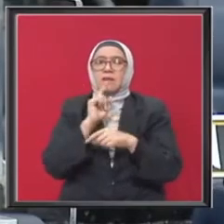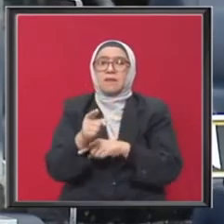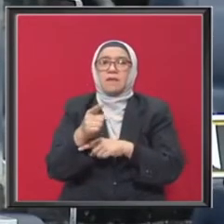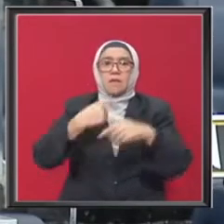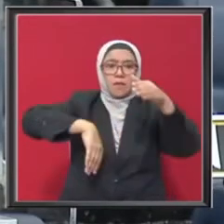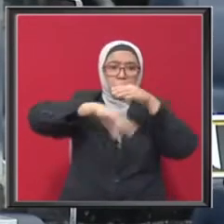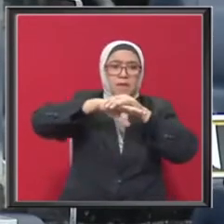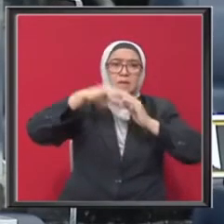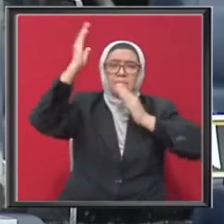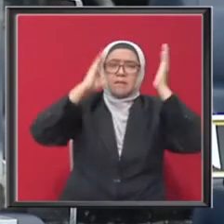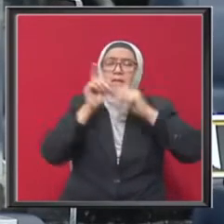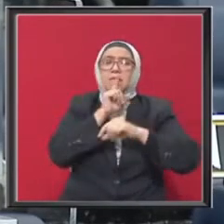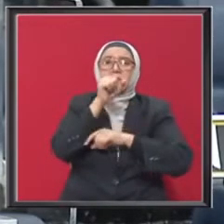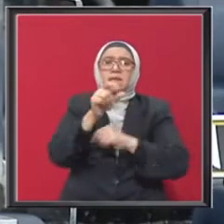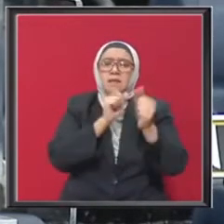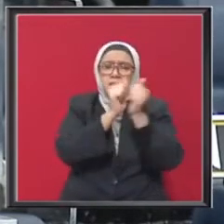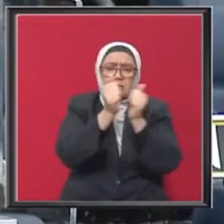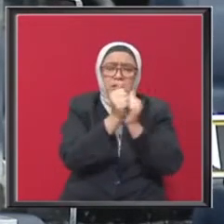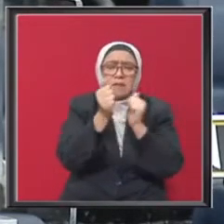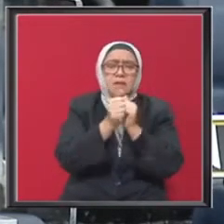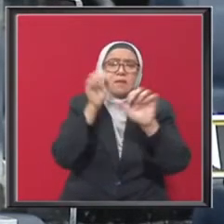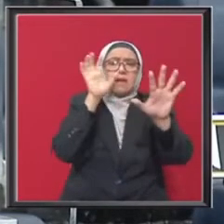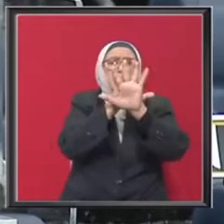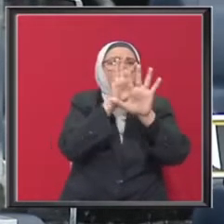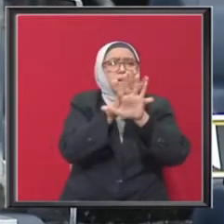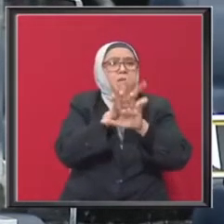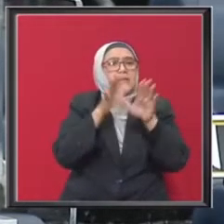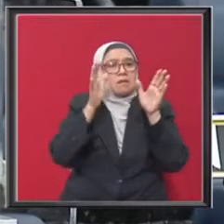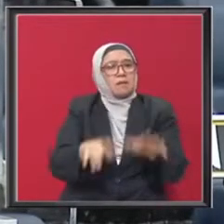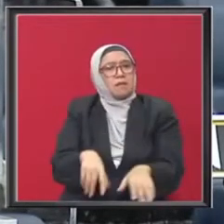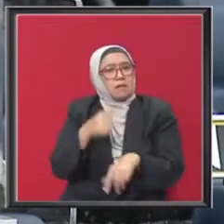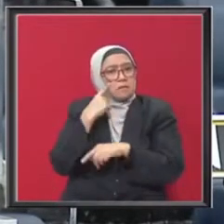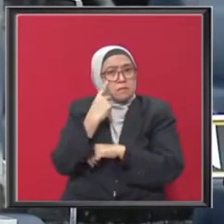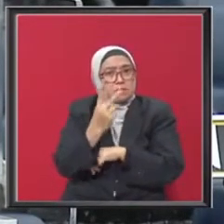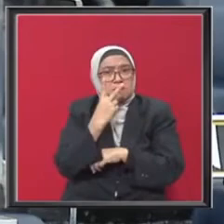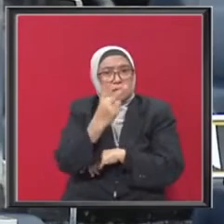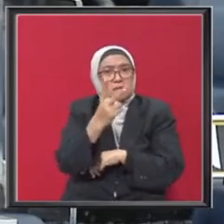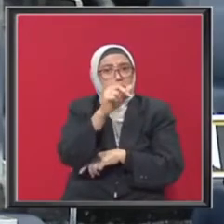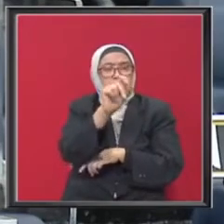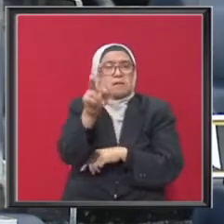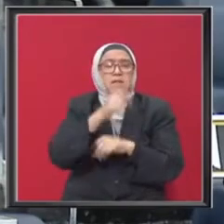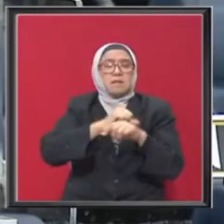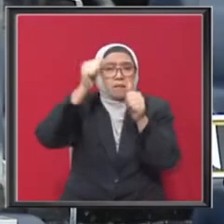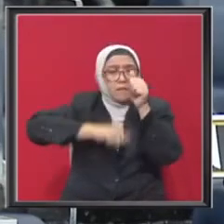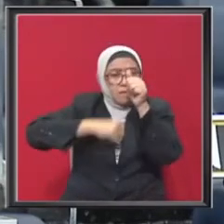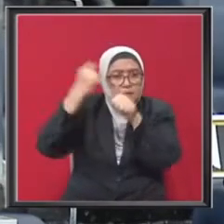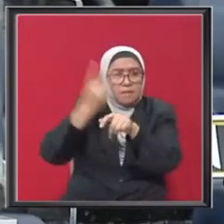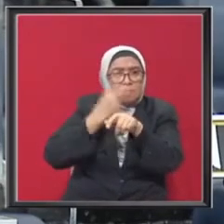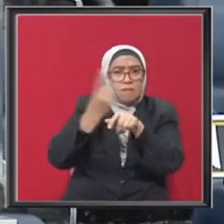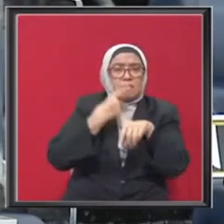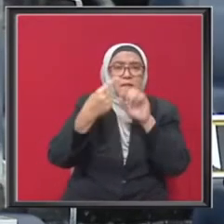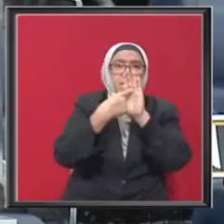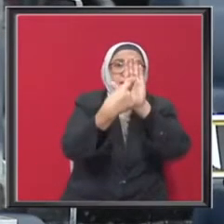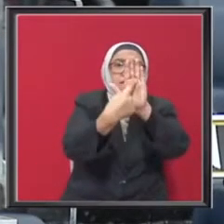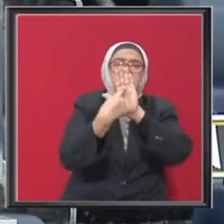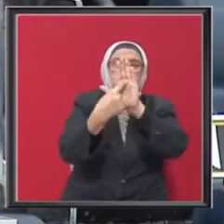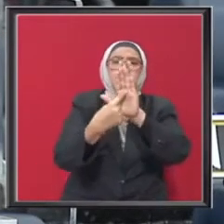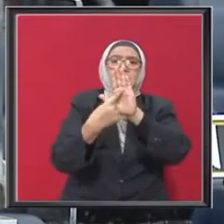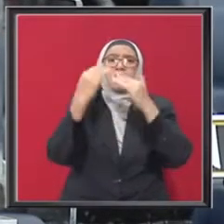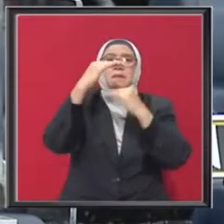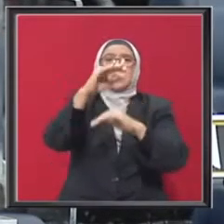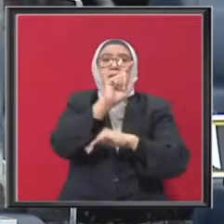Sports ataupun suka yang paling banyak ramai ditonton ini malahan setiap kali disiarkan hanya di diperingkat